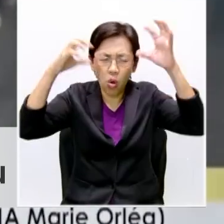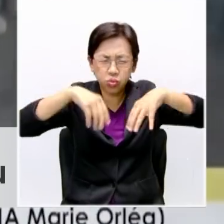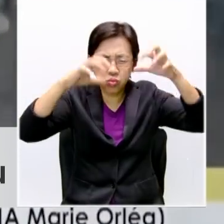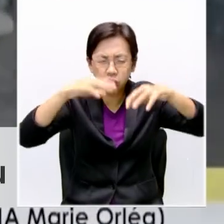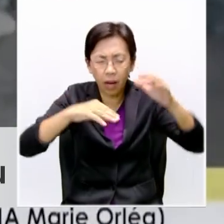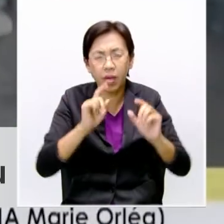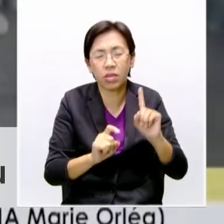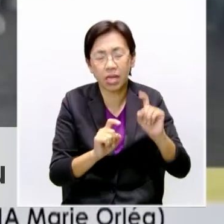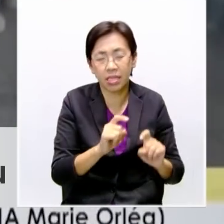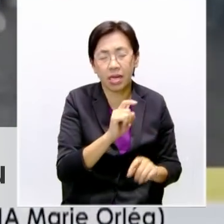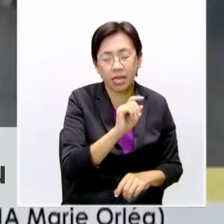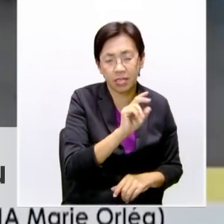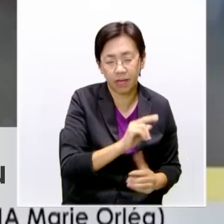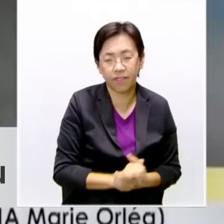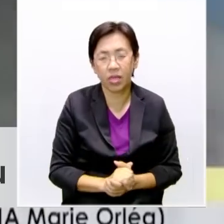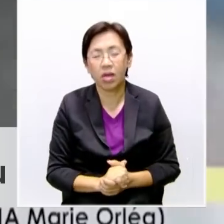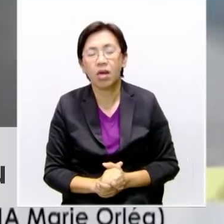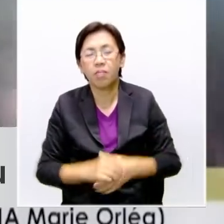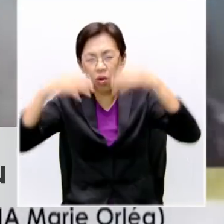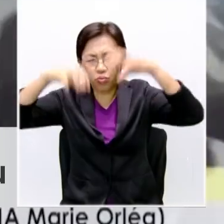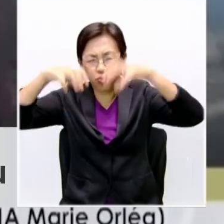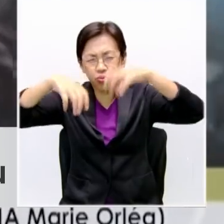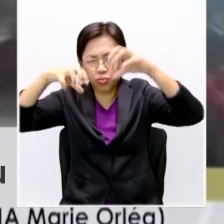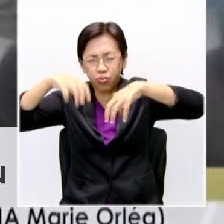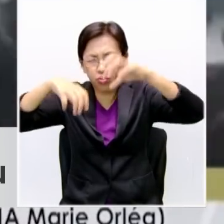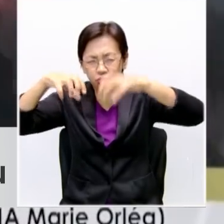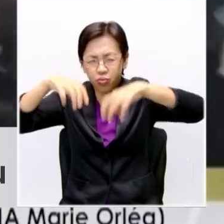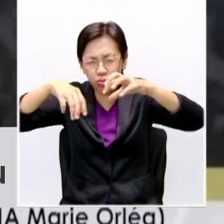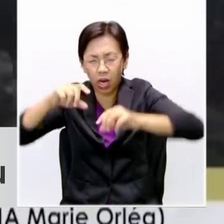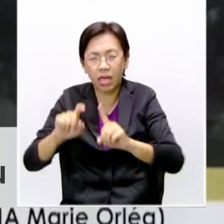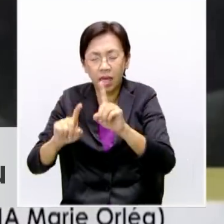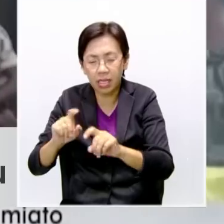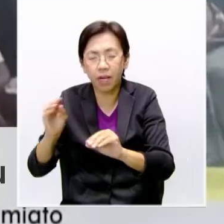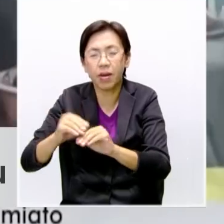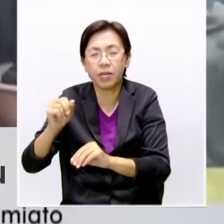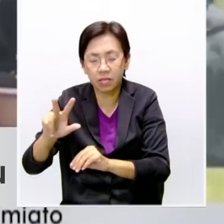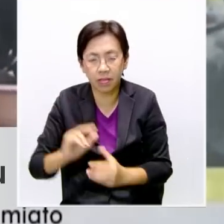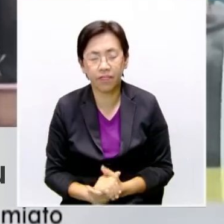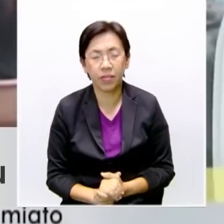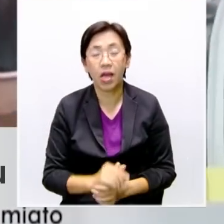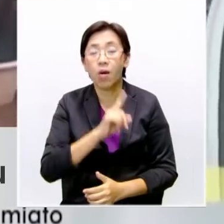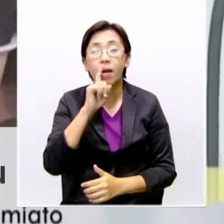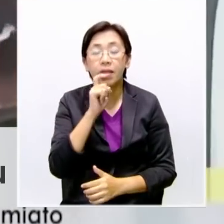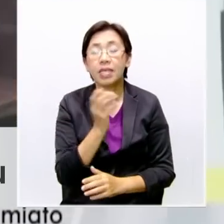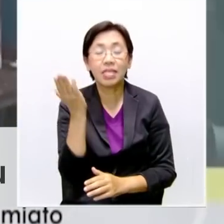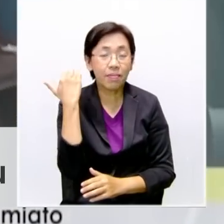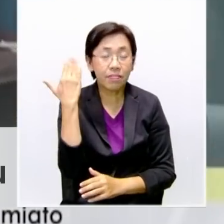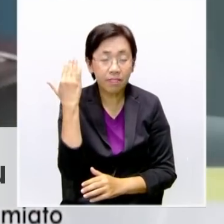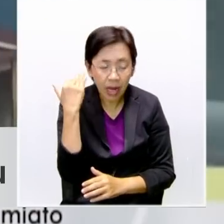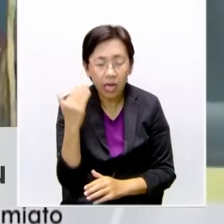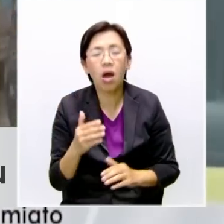และอีก13คนจากเหตุการณ์ฝนตกหนักต่อเนื่องพายุเคลื่อนตัวออกสู่ทะเลในช่วงวันอาทิตย์ที่ผ่านมา